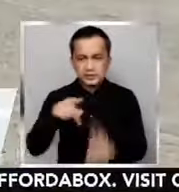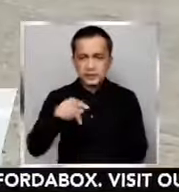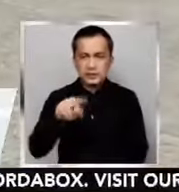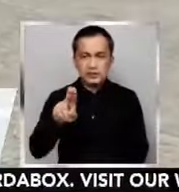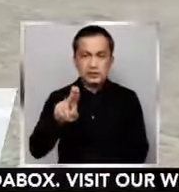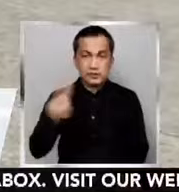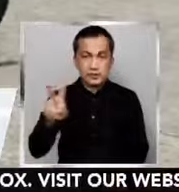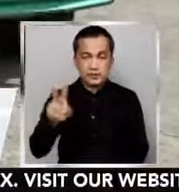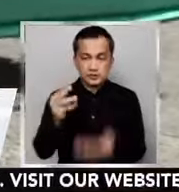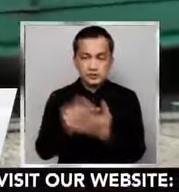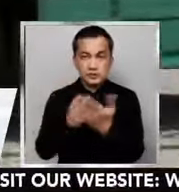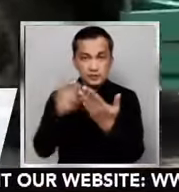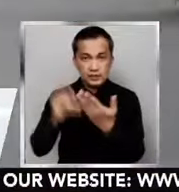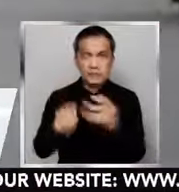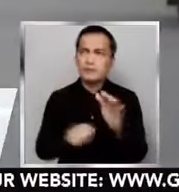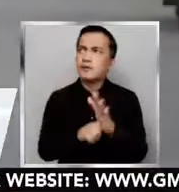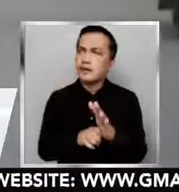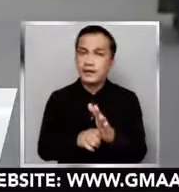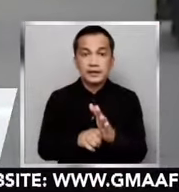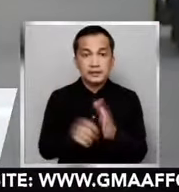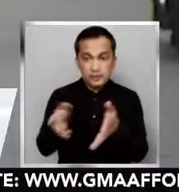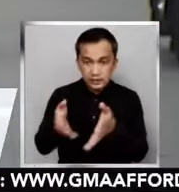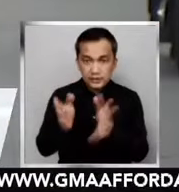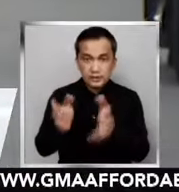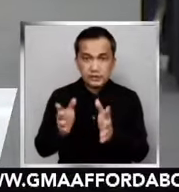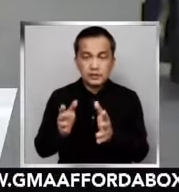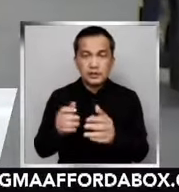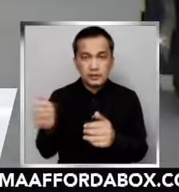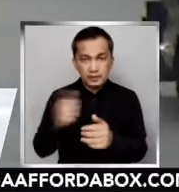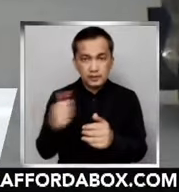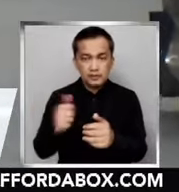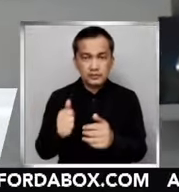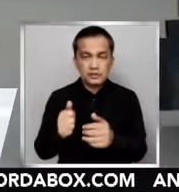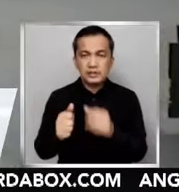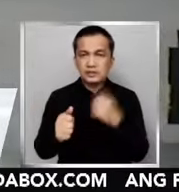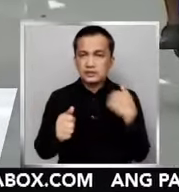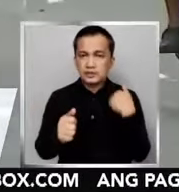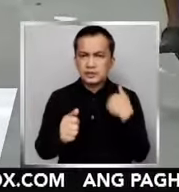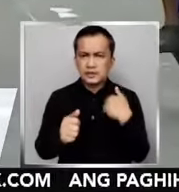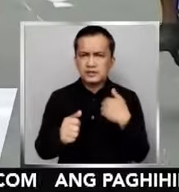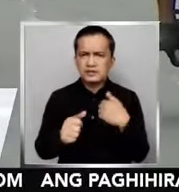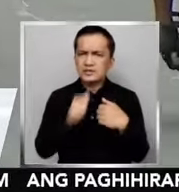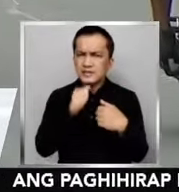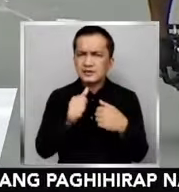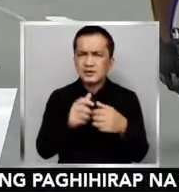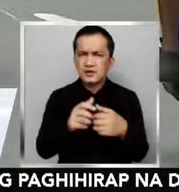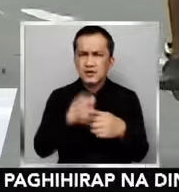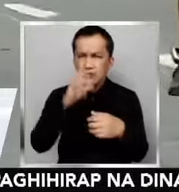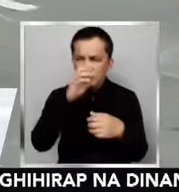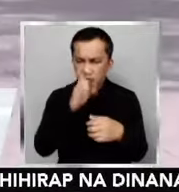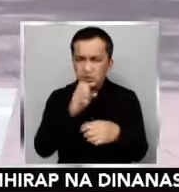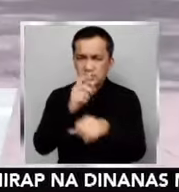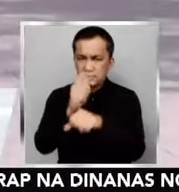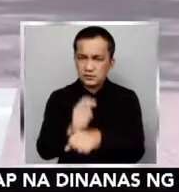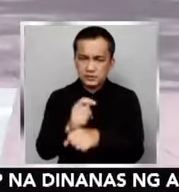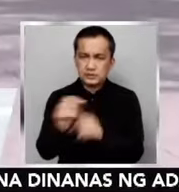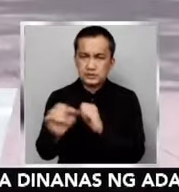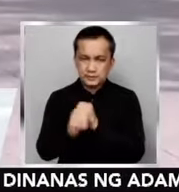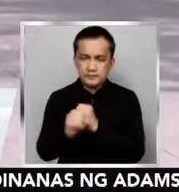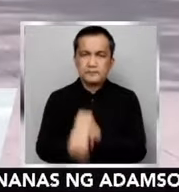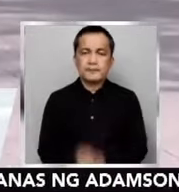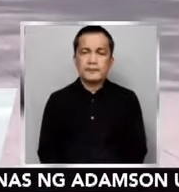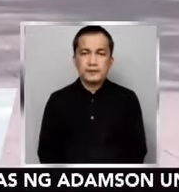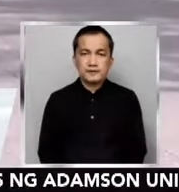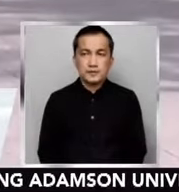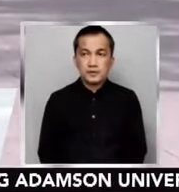tulad halimbawa napayagan pa ring bumyahe ang mga hindi naman masyadong lumang unit ng tradisyonal na gpne pero kung maayos